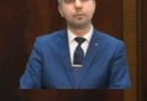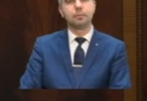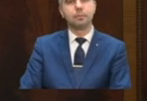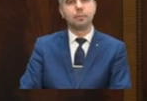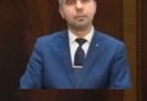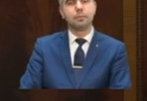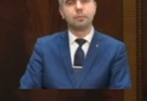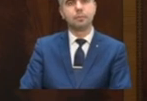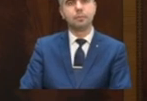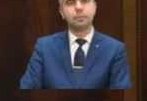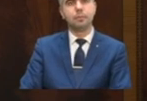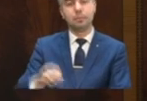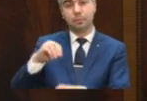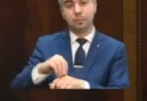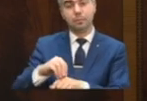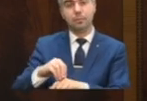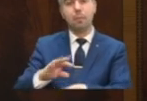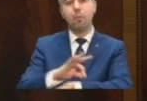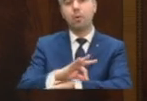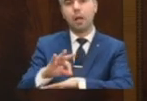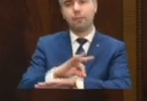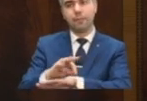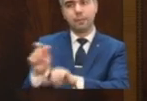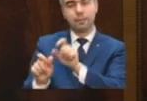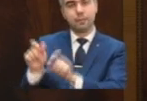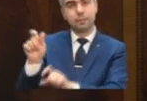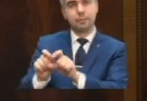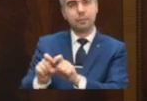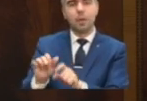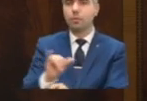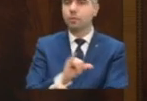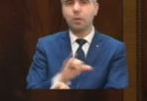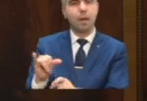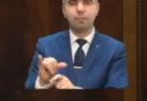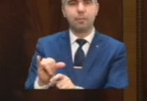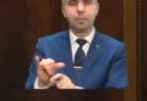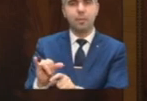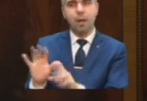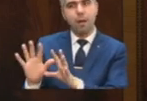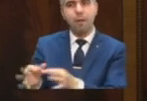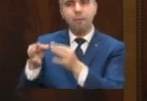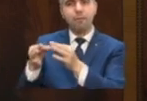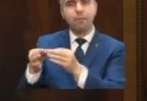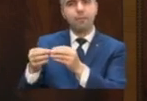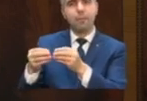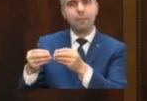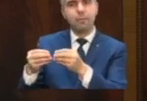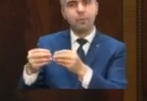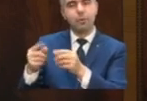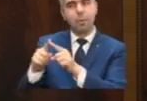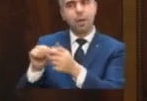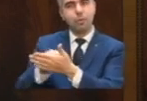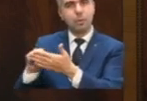أما فيما يخص الطبقة المتوسطة، في تقديري السيد الوزير أننا لم نجد بعد منتوجا يناسب وضعها المالي والاجتماعي. أعرف أن